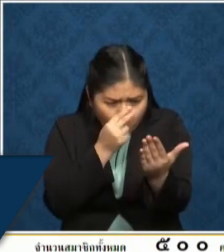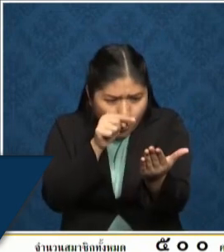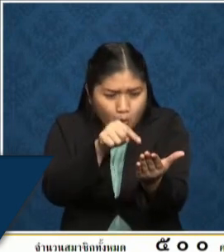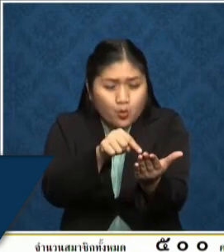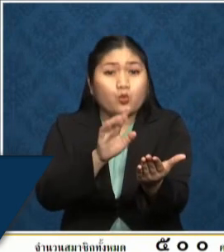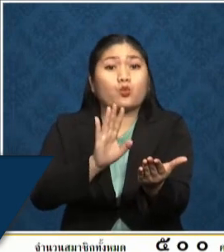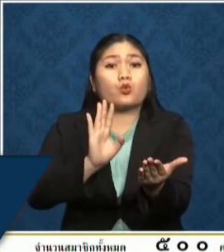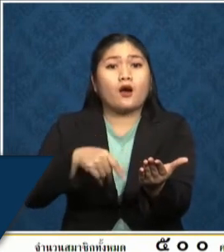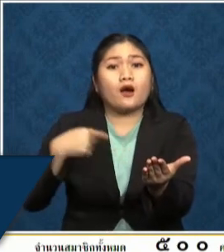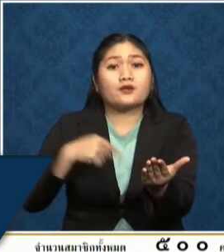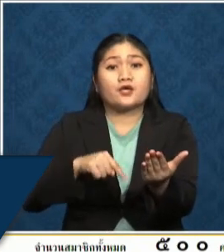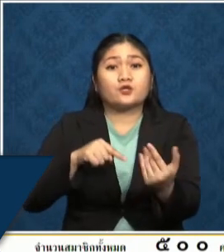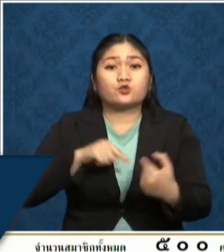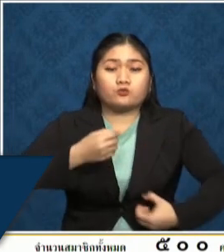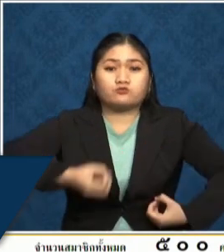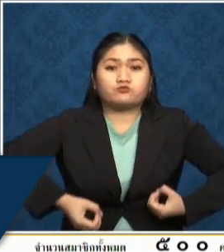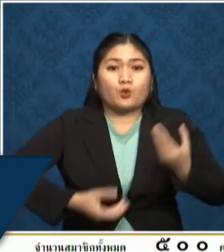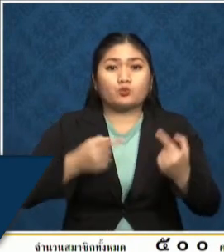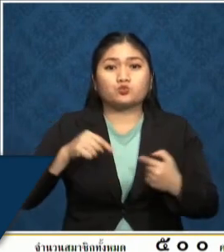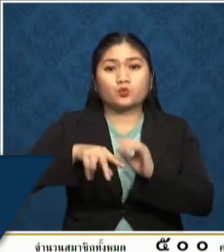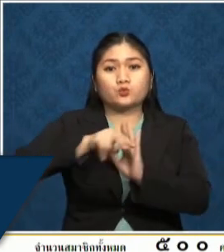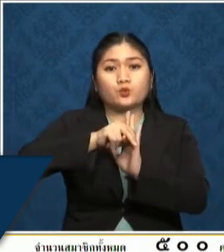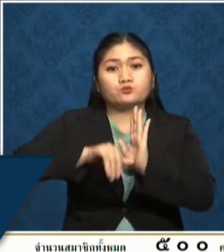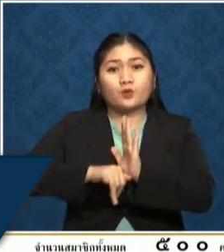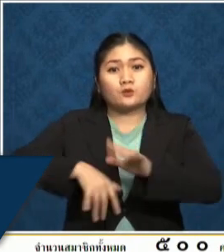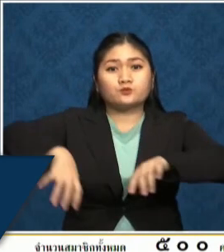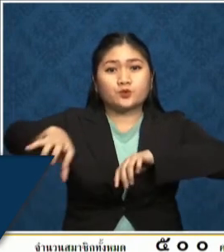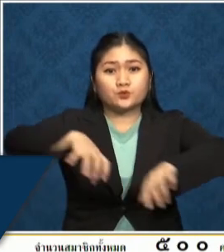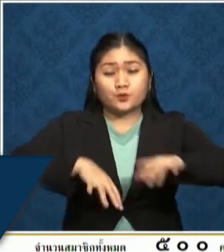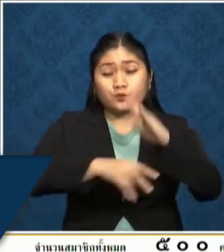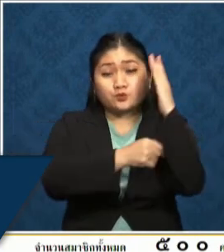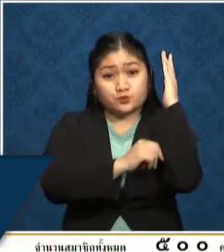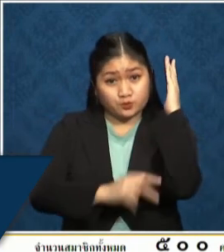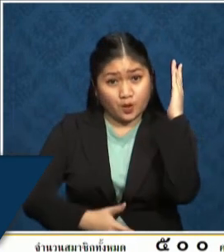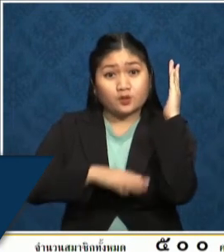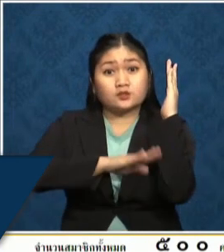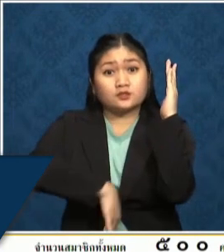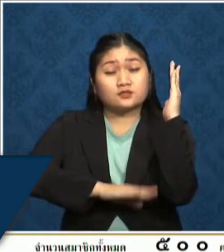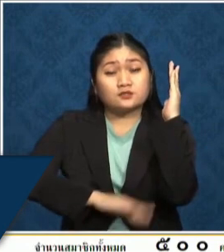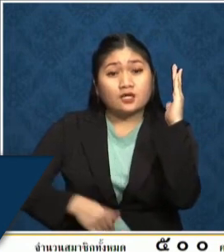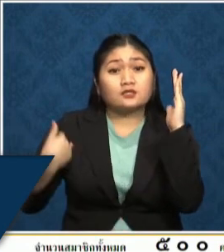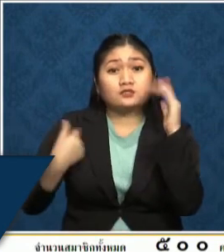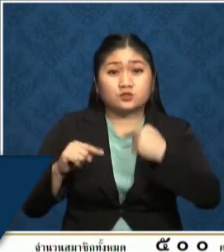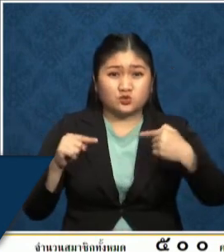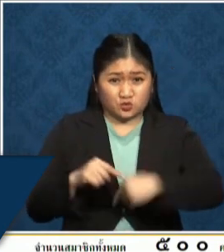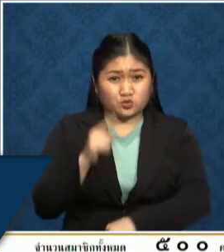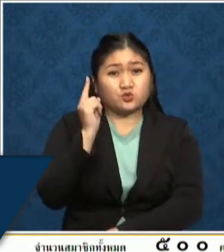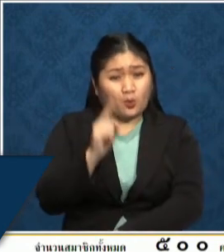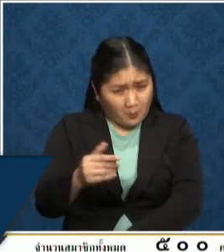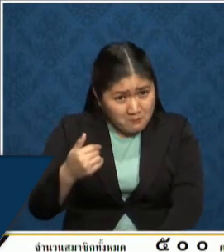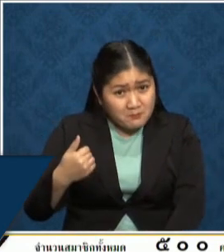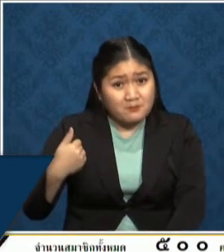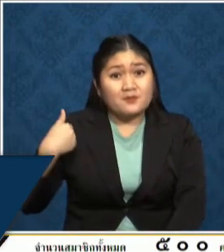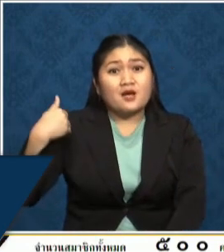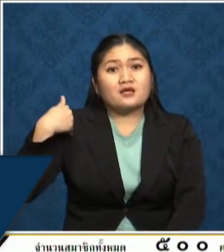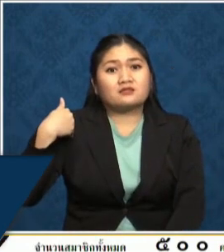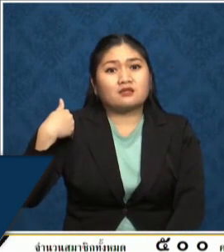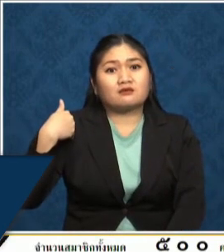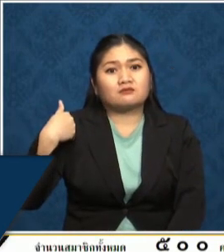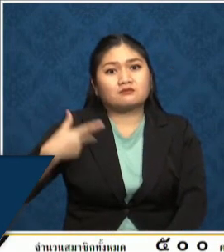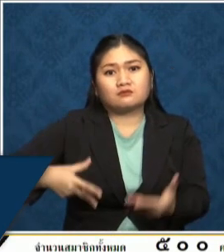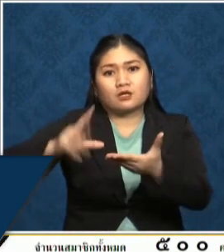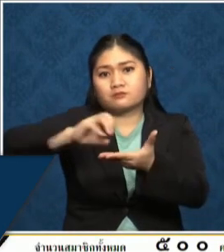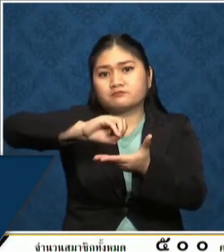การให้ความเห็นในเชิงนโยบาย การบริหารจงหวดชัแดนภาคใต้ซึเป็สงที่ควรจะมีโดนตดออก